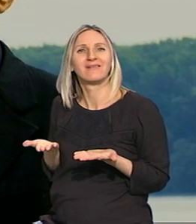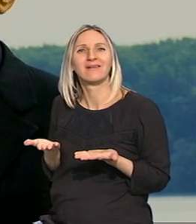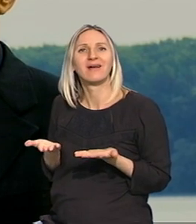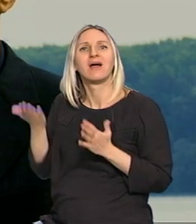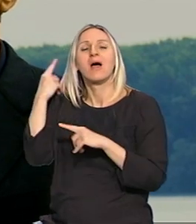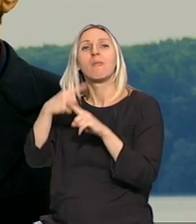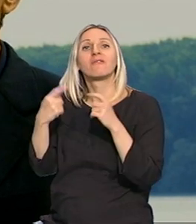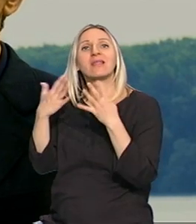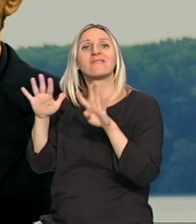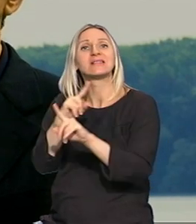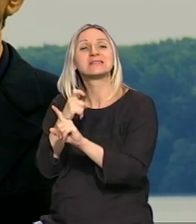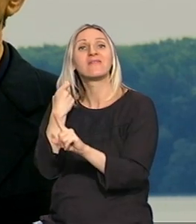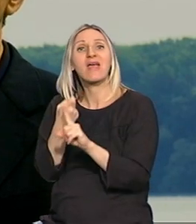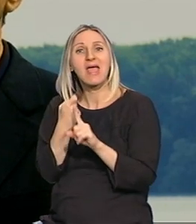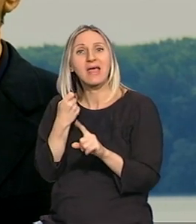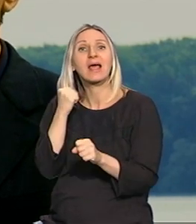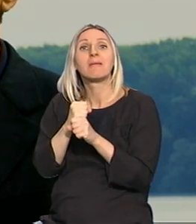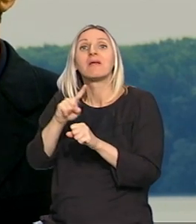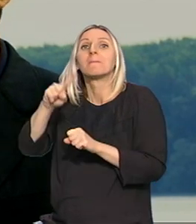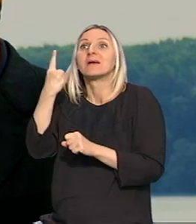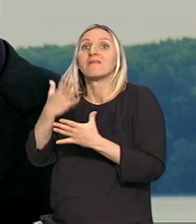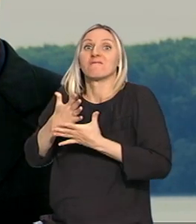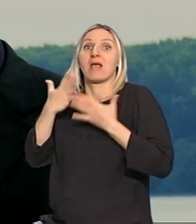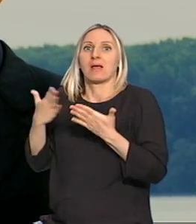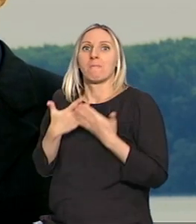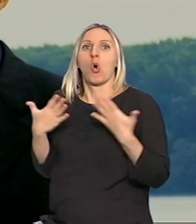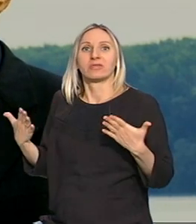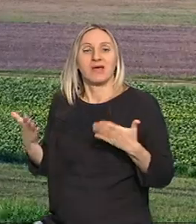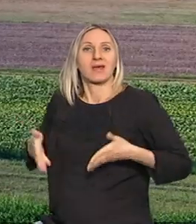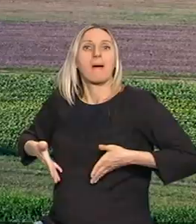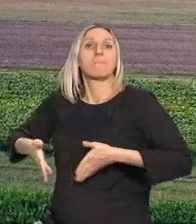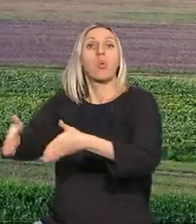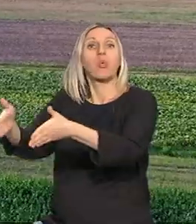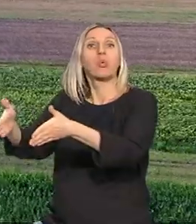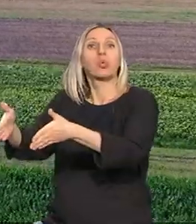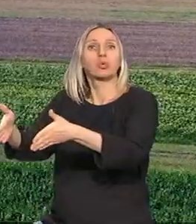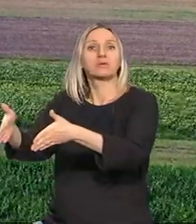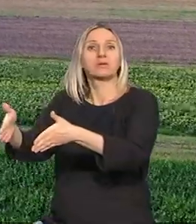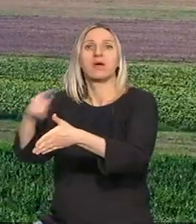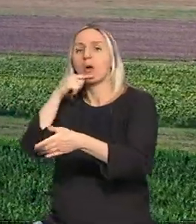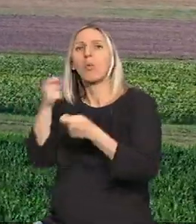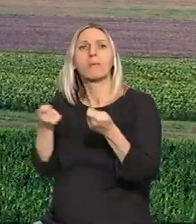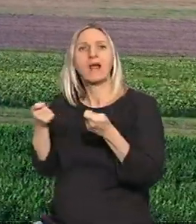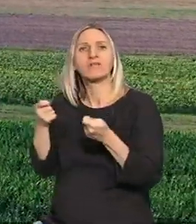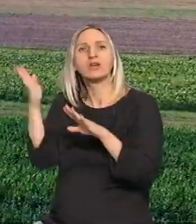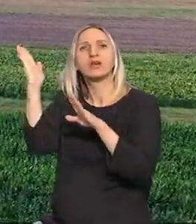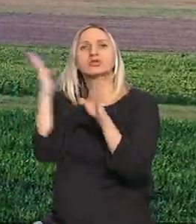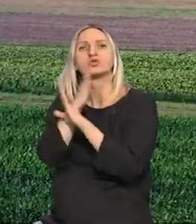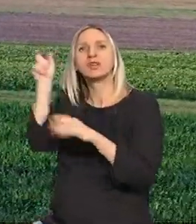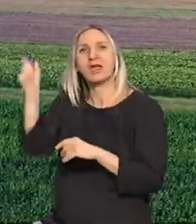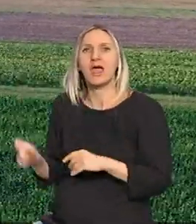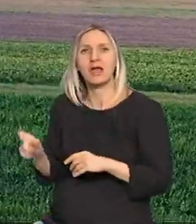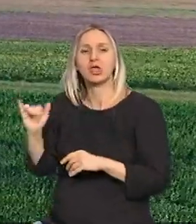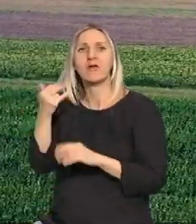polovinom 19. veka napravljen prvi veliki moderni put pod upravom inženjera Jovana Nevole